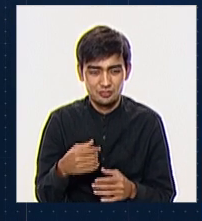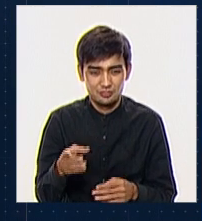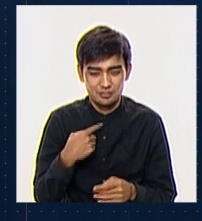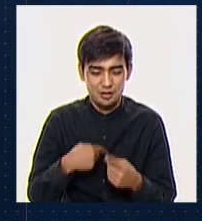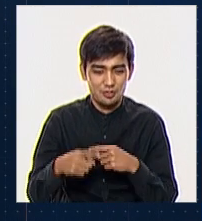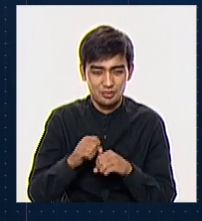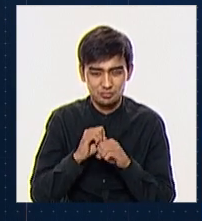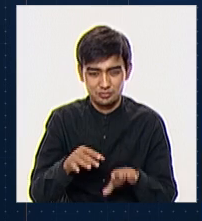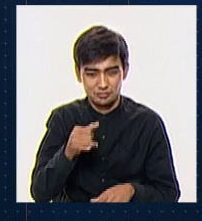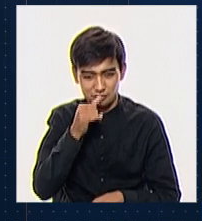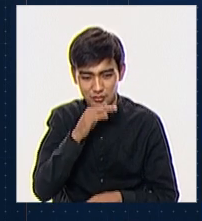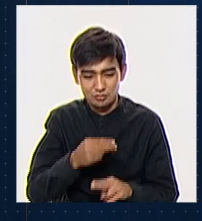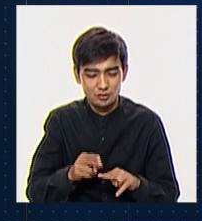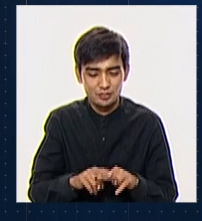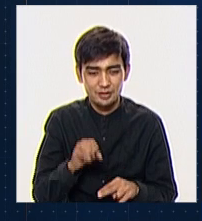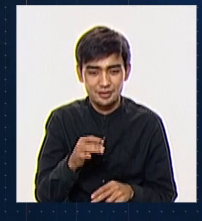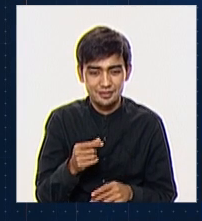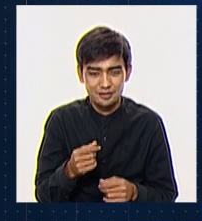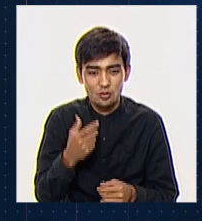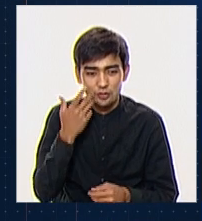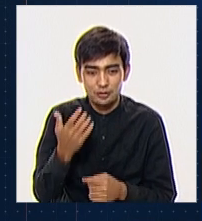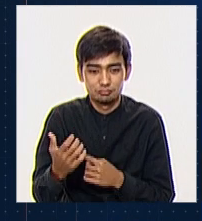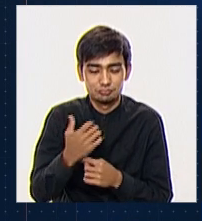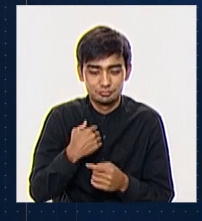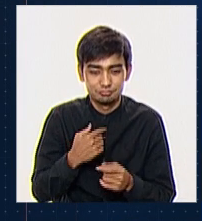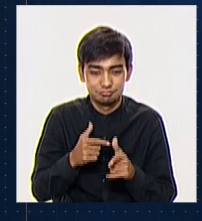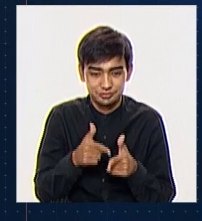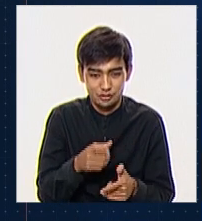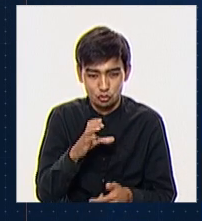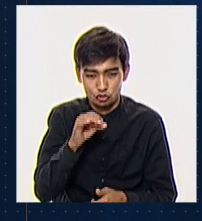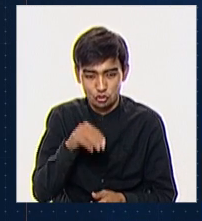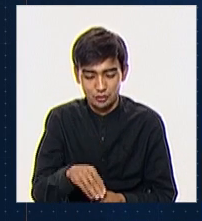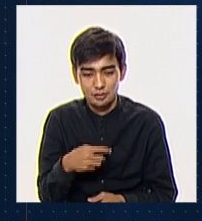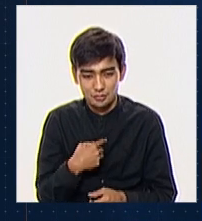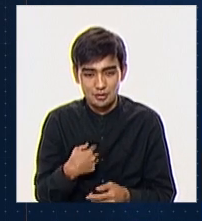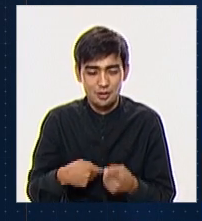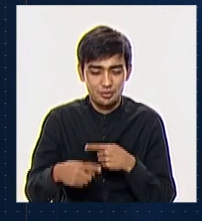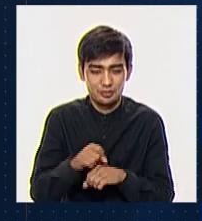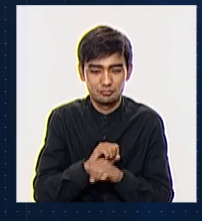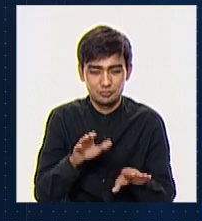Ақша бізге қалай түсіп, есеп шотқа.